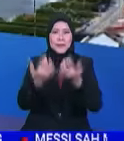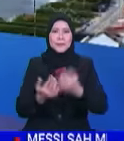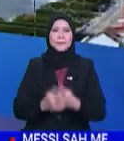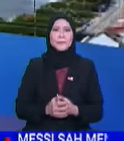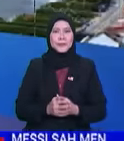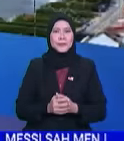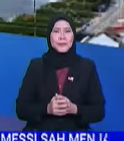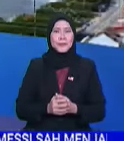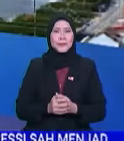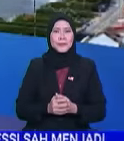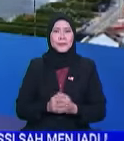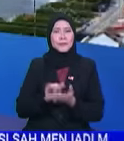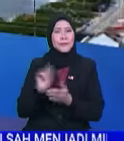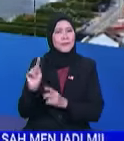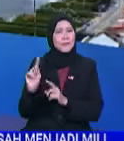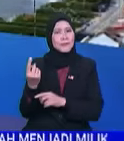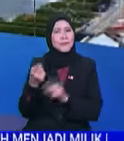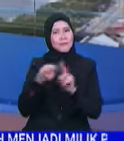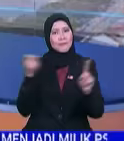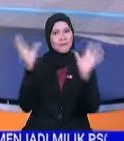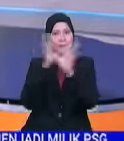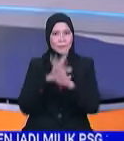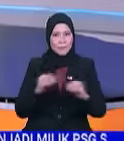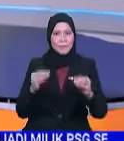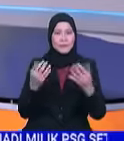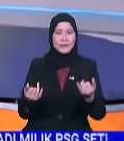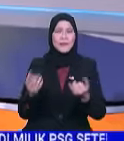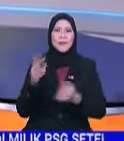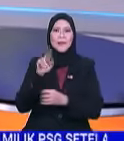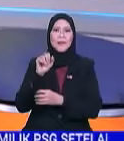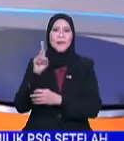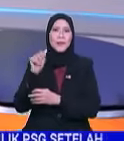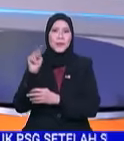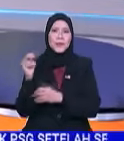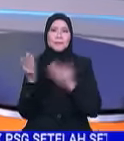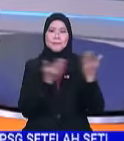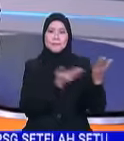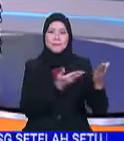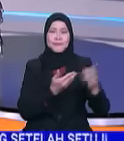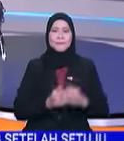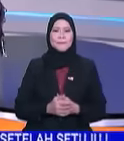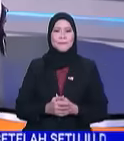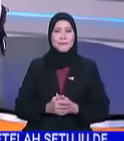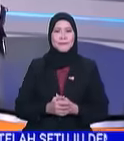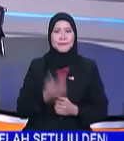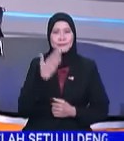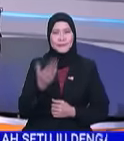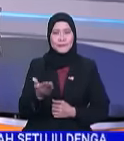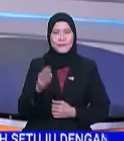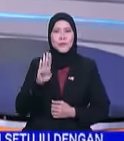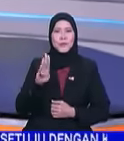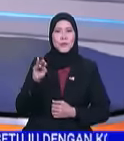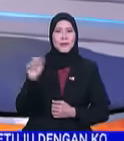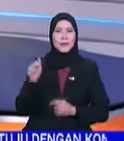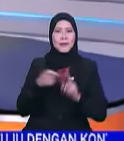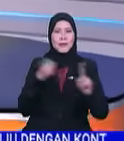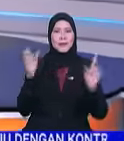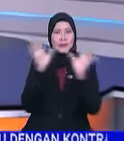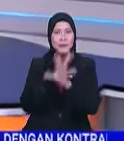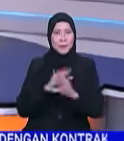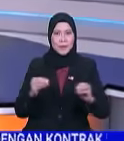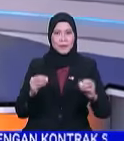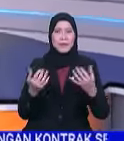Baik, saudara, sekian berita dari Sarawak. Kita kembali bersama Redwin di Angkasa Puri. Silakan, Redwin. Baik, terima kasih, Buma, untuk laporan dari Sarawak itu.